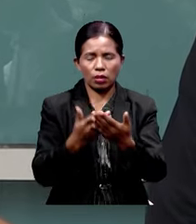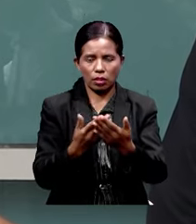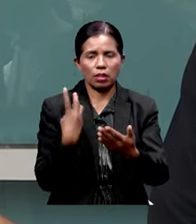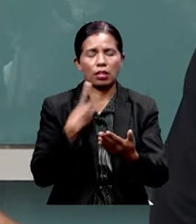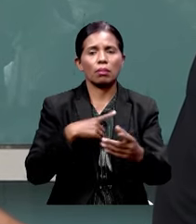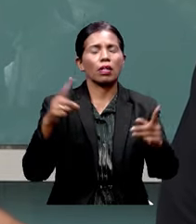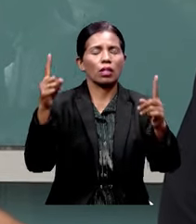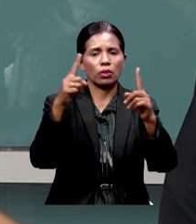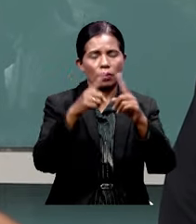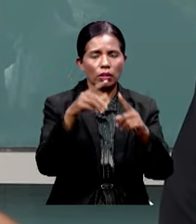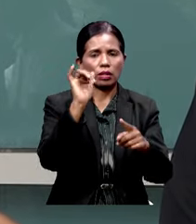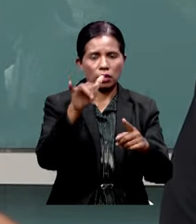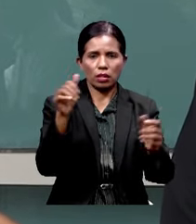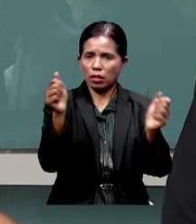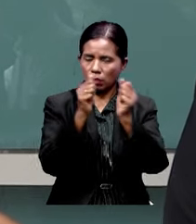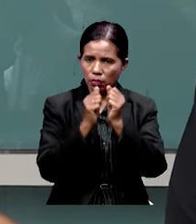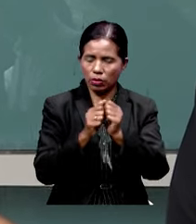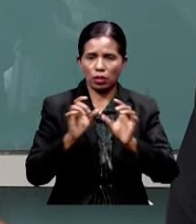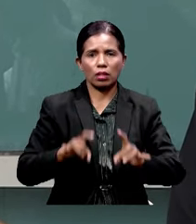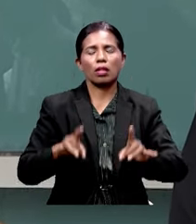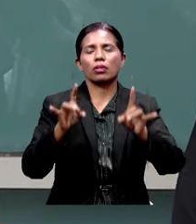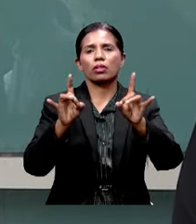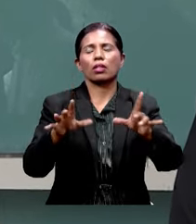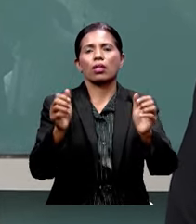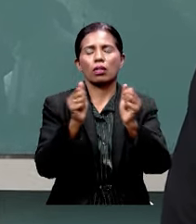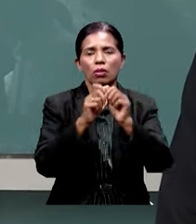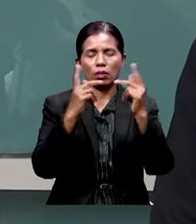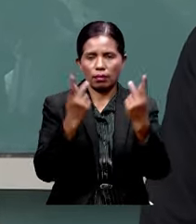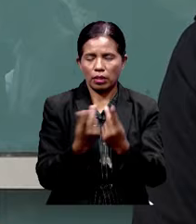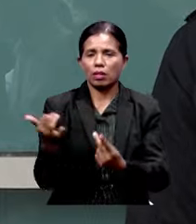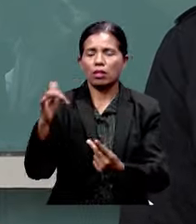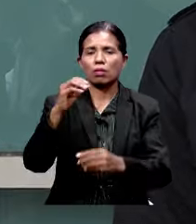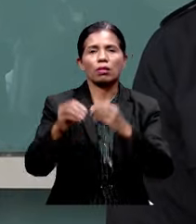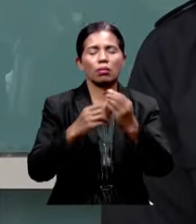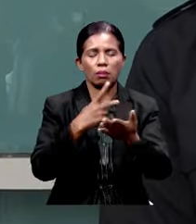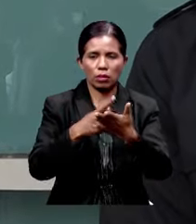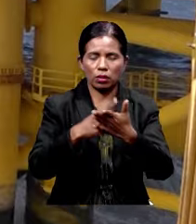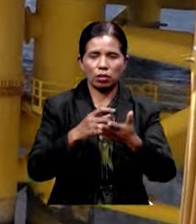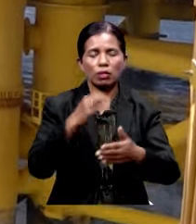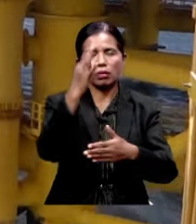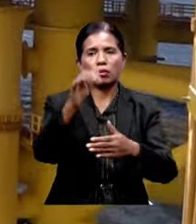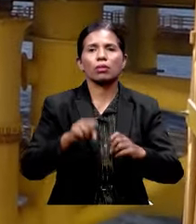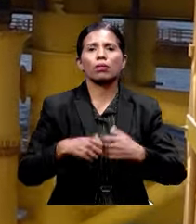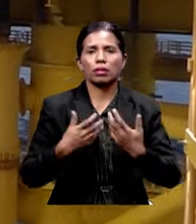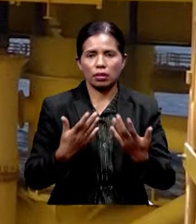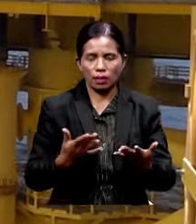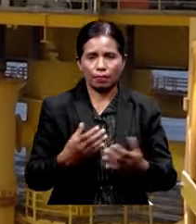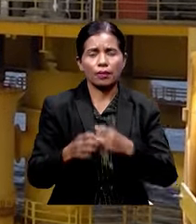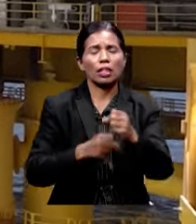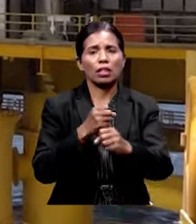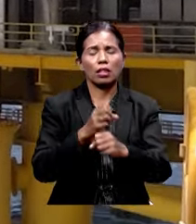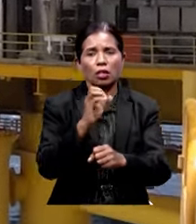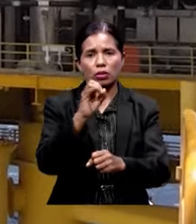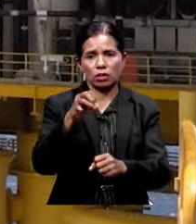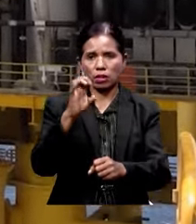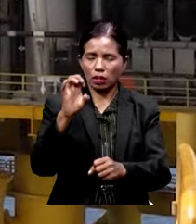ida conjuntamente hamutu ko Australia ho joint venture sira ko na ba projeto ne ba oin hanusa. Karatinan Orsamento Geral